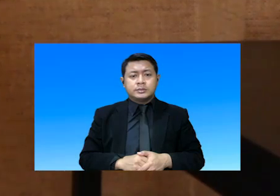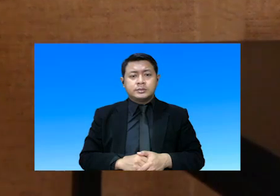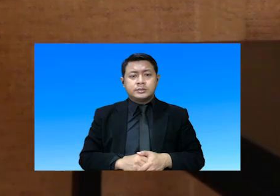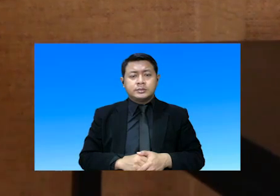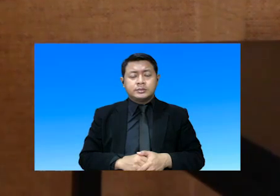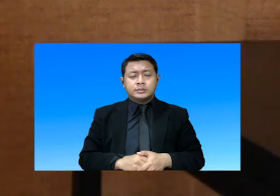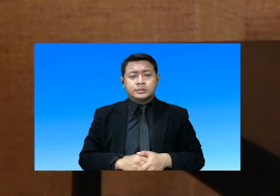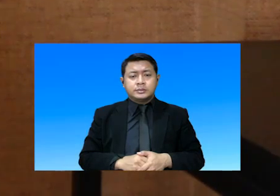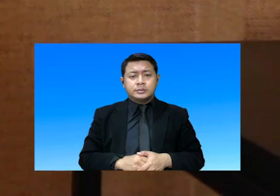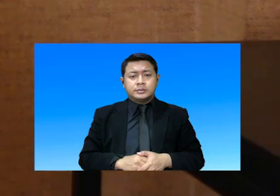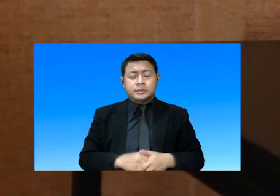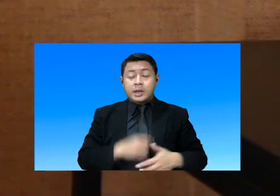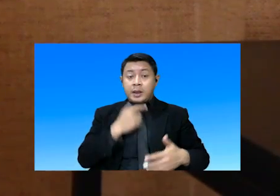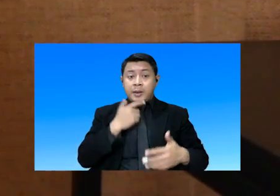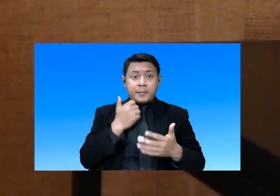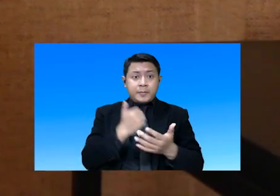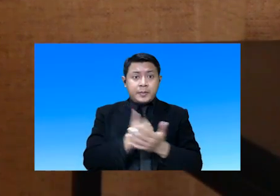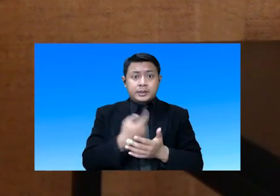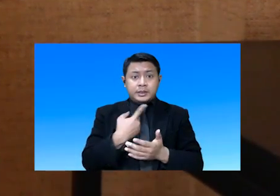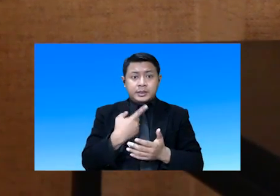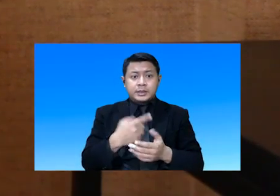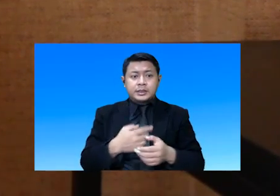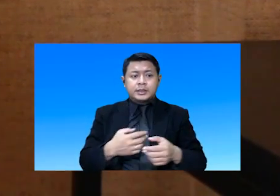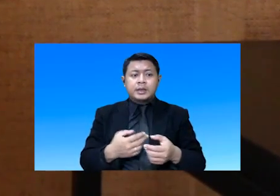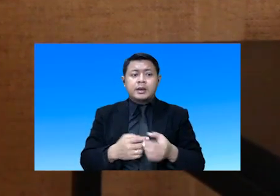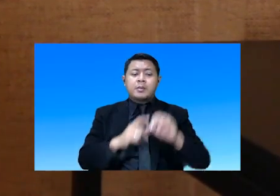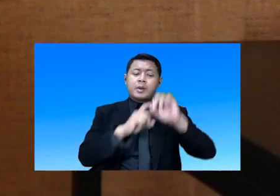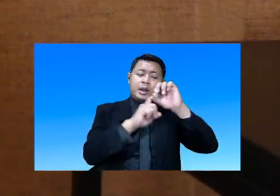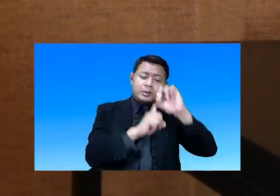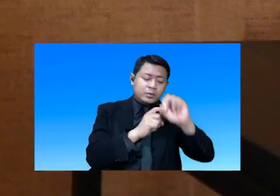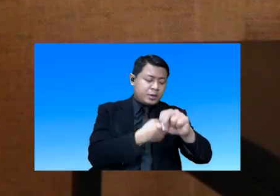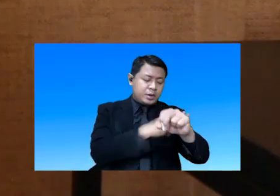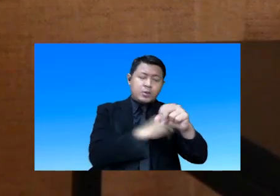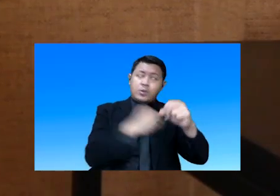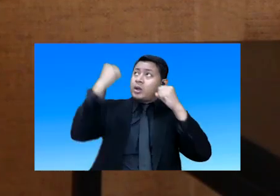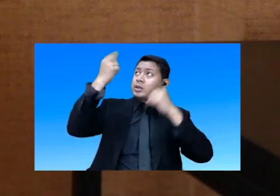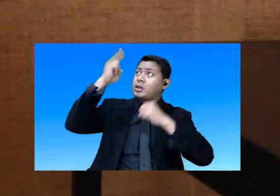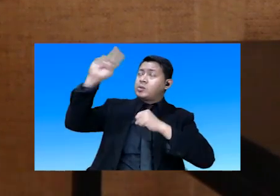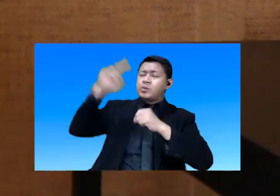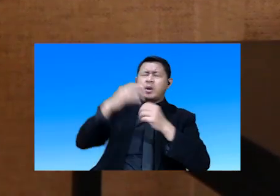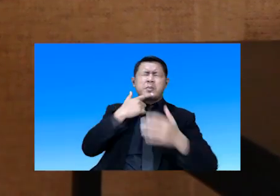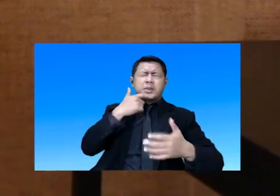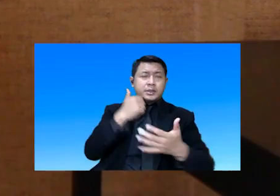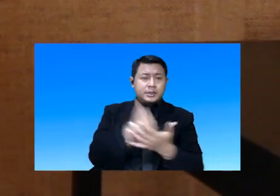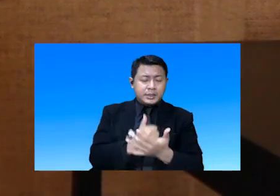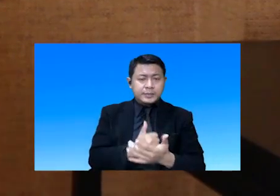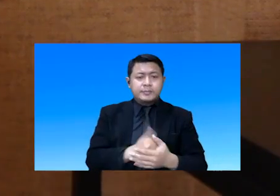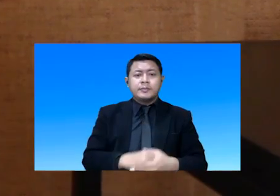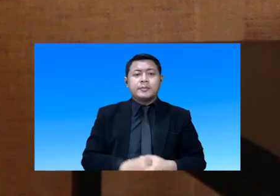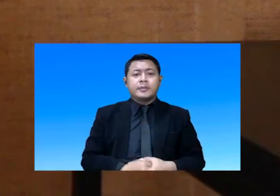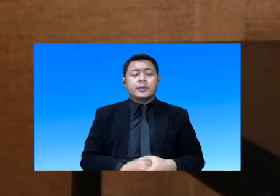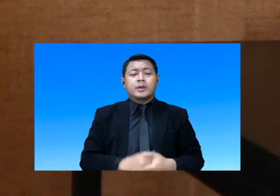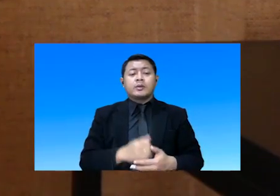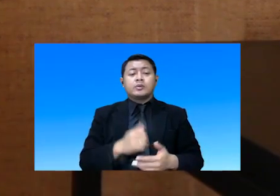Jadi penting banget kita mengandalkan kekuatan Tuhan supaya kita juga aman dan pastinya juga pasiennya selamat gitu